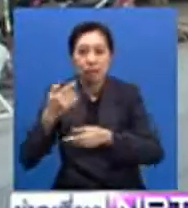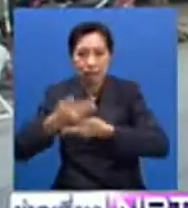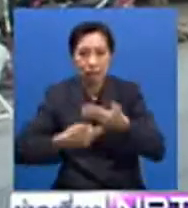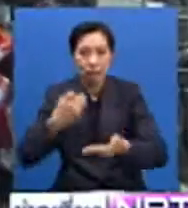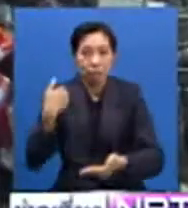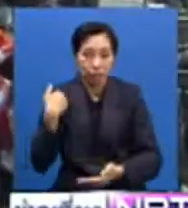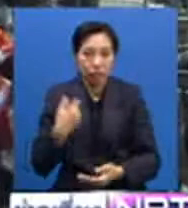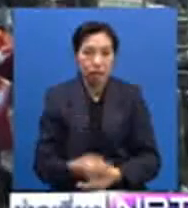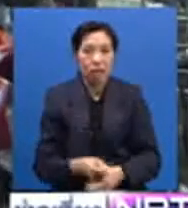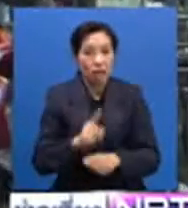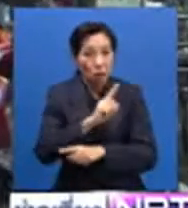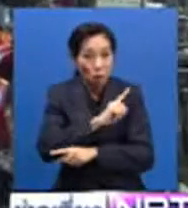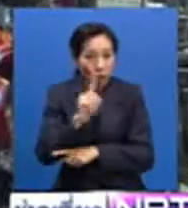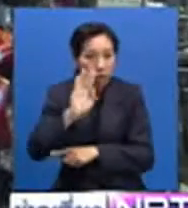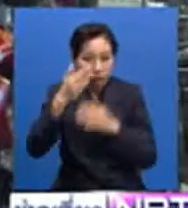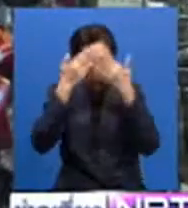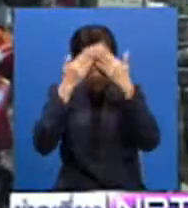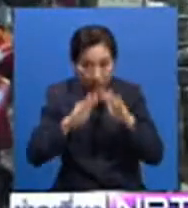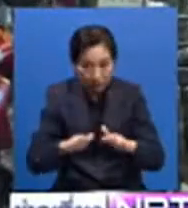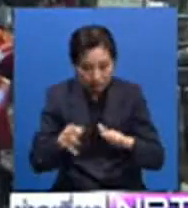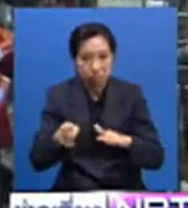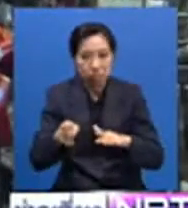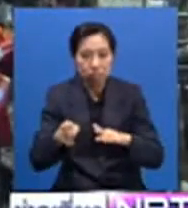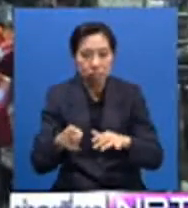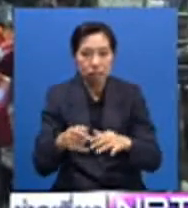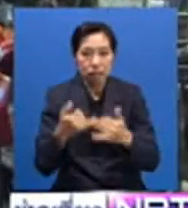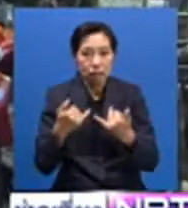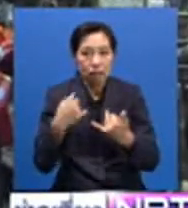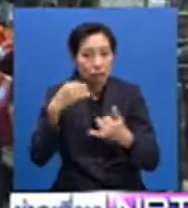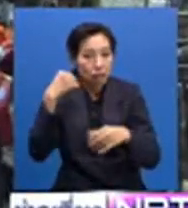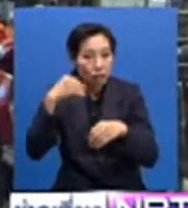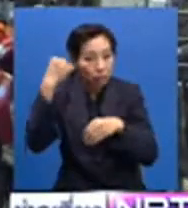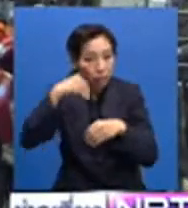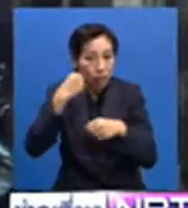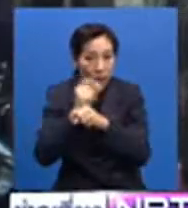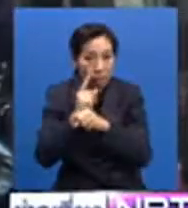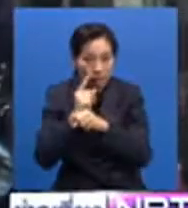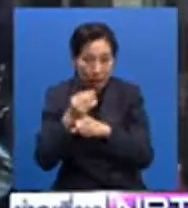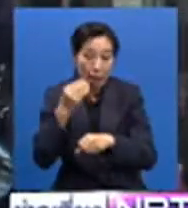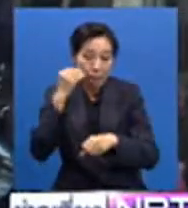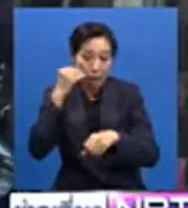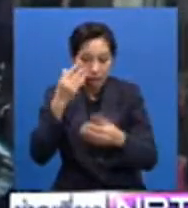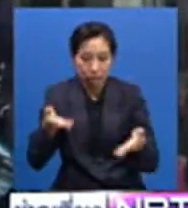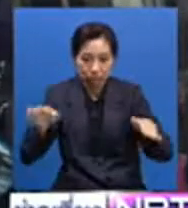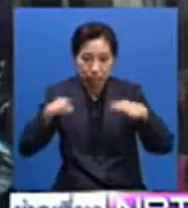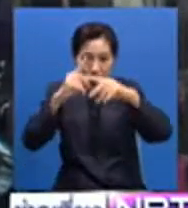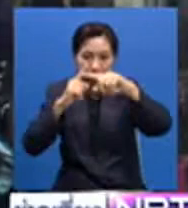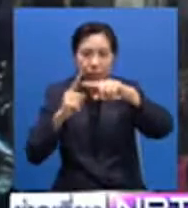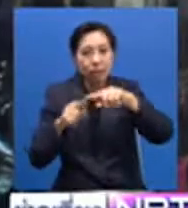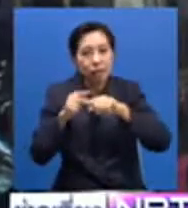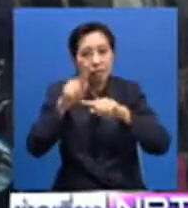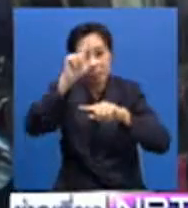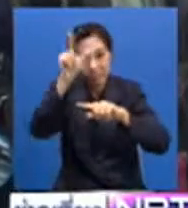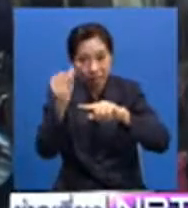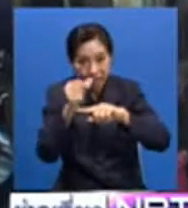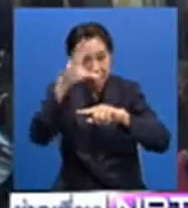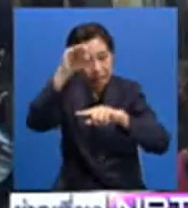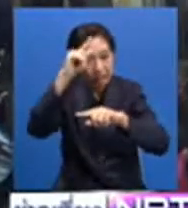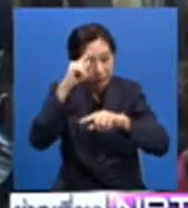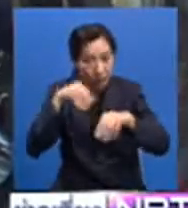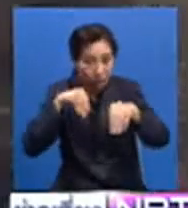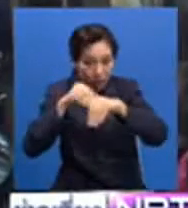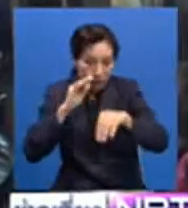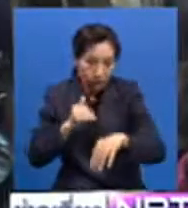สำหรับวันอินดี้นัดทานชาวมุสลิมทุกเพศทุกวัยจะละหมาดร่วมกันที่มัสยิดใกล้บ้านพร้อมทั้งร่วมแสดงความยินดีและขออภัย